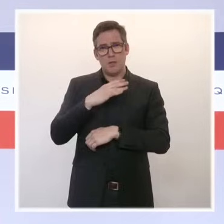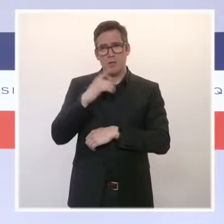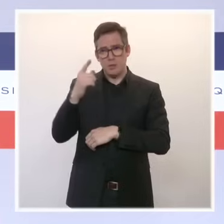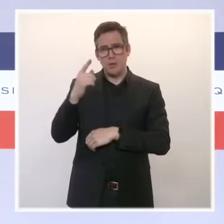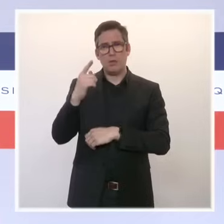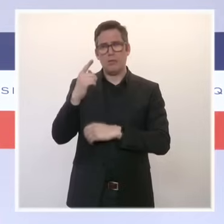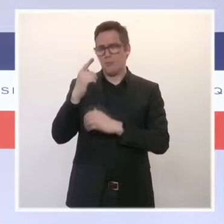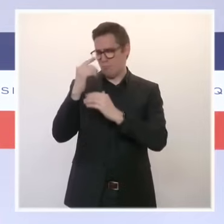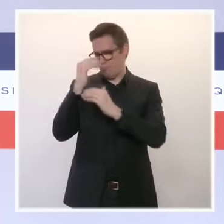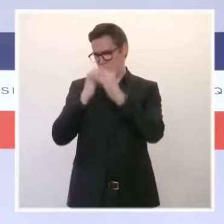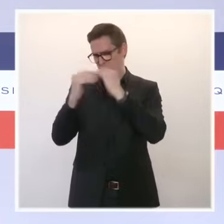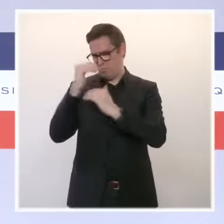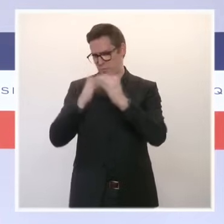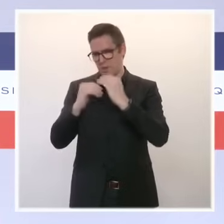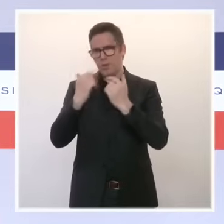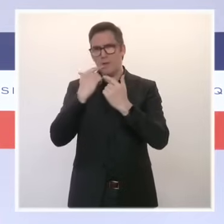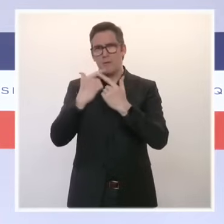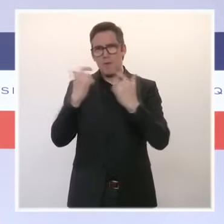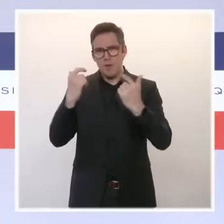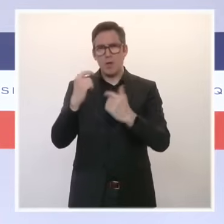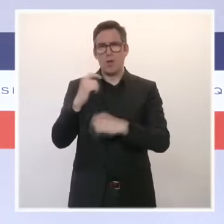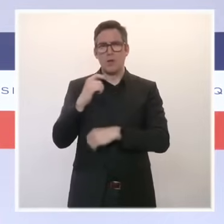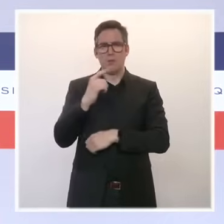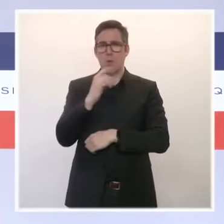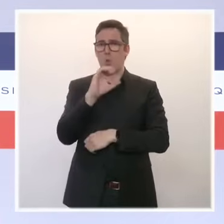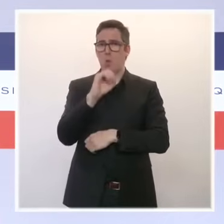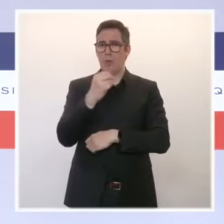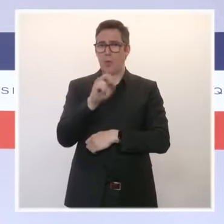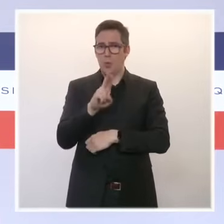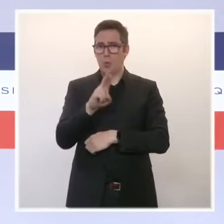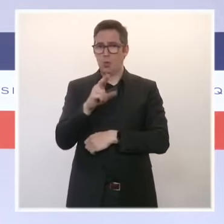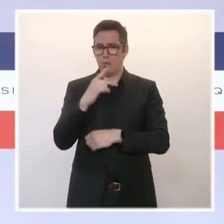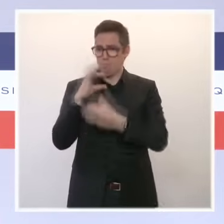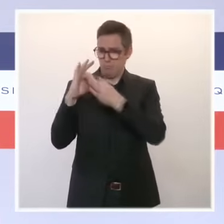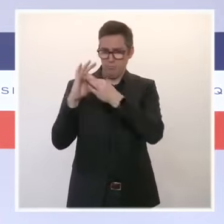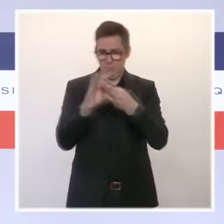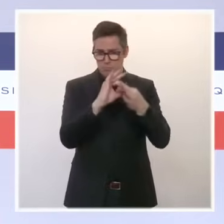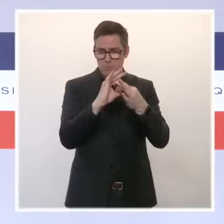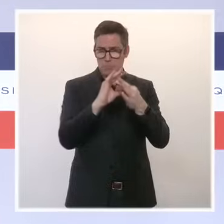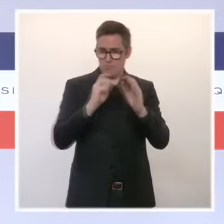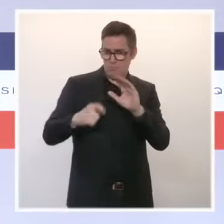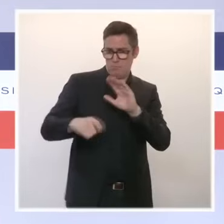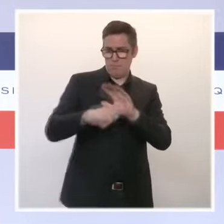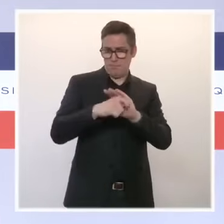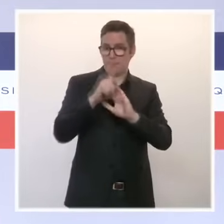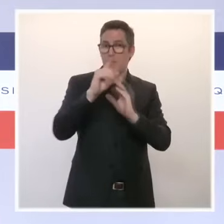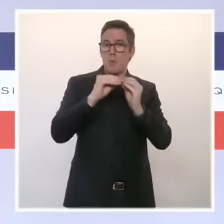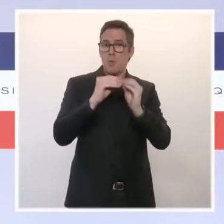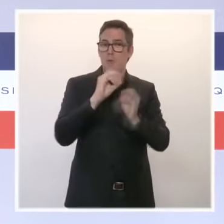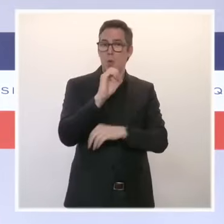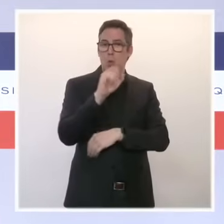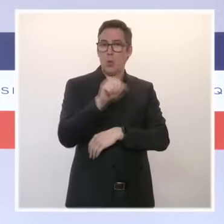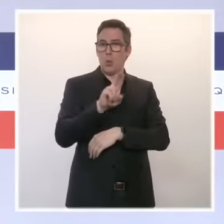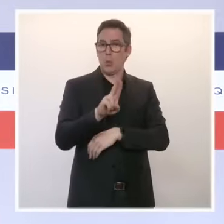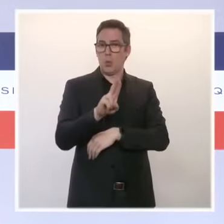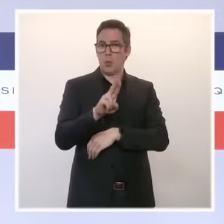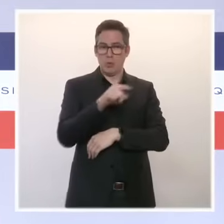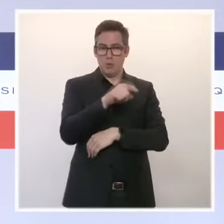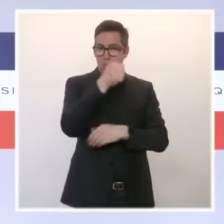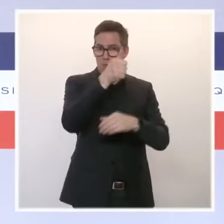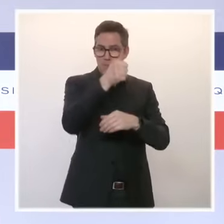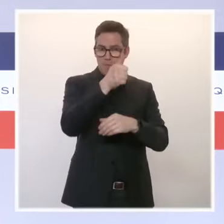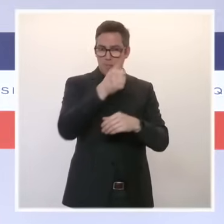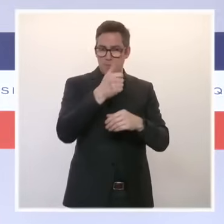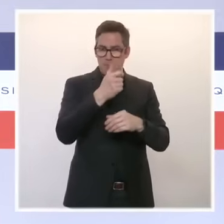soutiens aux agences des Nations Unies se poursuit. Les Nations Unies qui n'avaient pas prévu de versement sur le premier semestre.